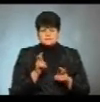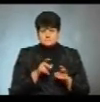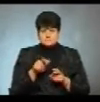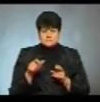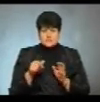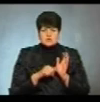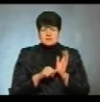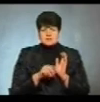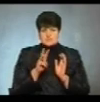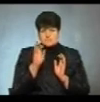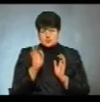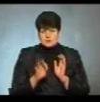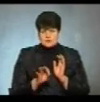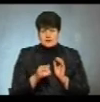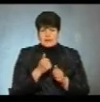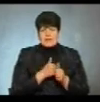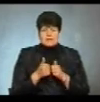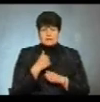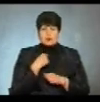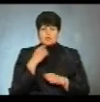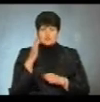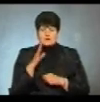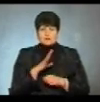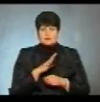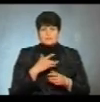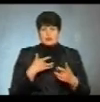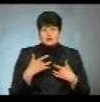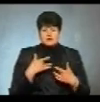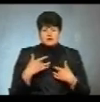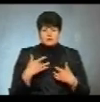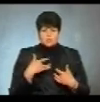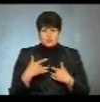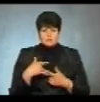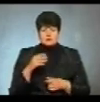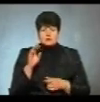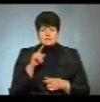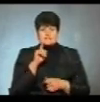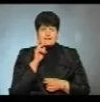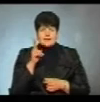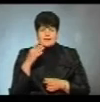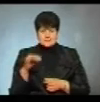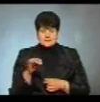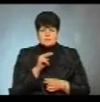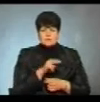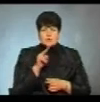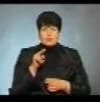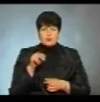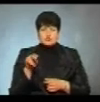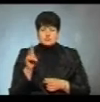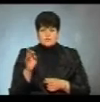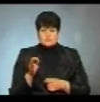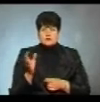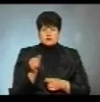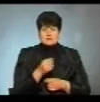майже 63%. Лідерами голосування стали актори-шоумен Володимир Зеленський та діючий президент Петро Порошенко. Вони